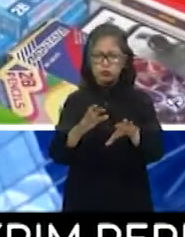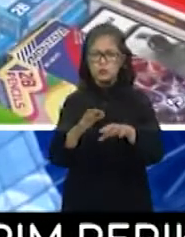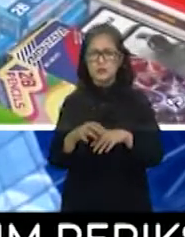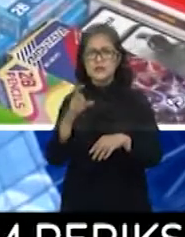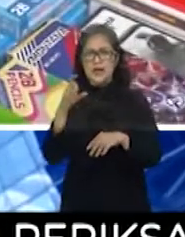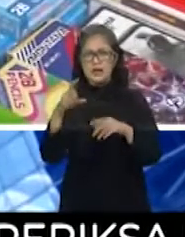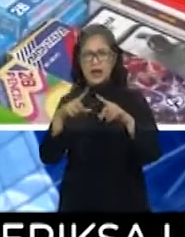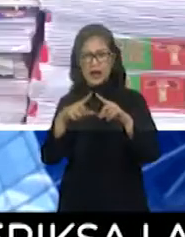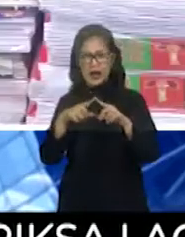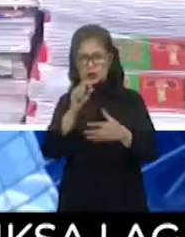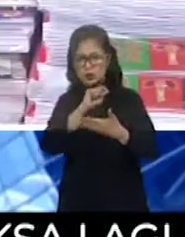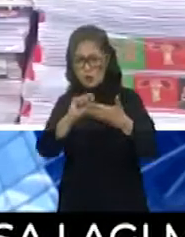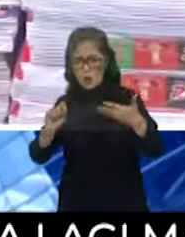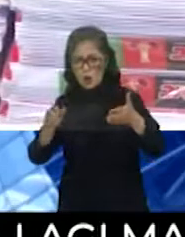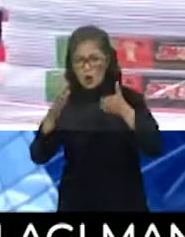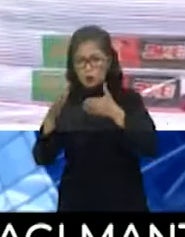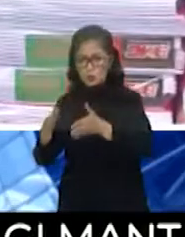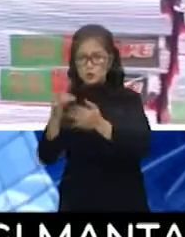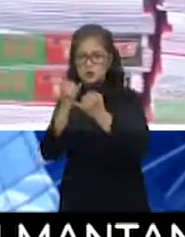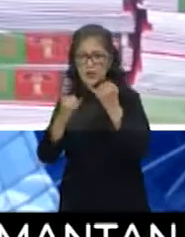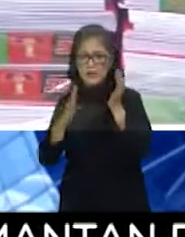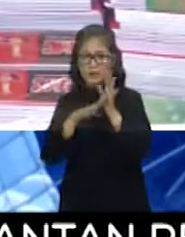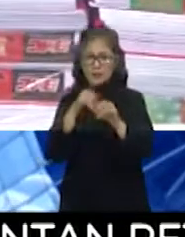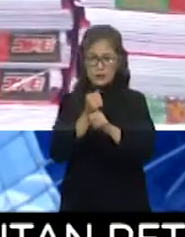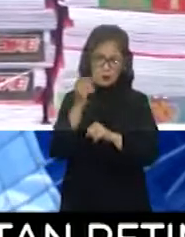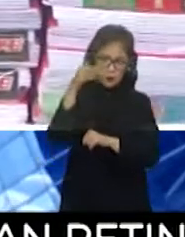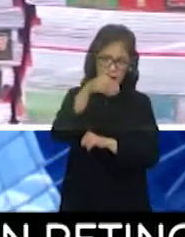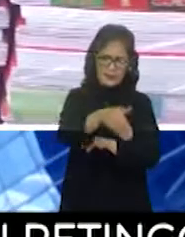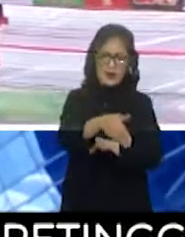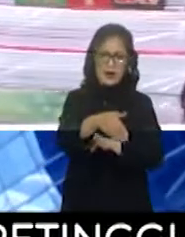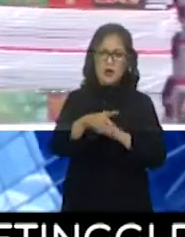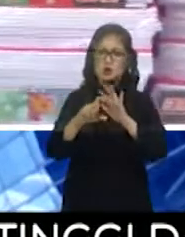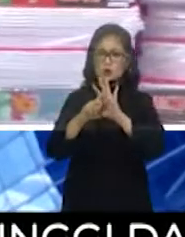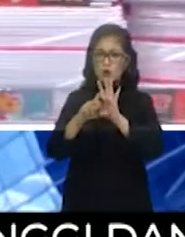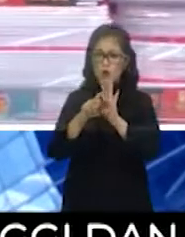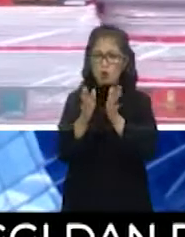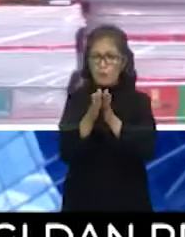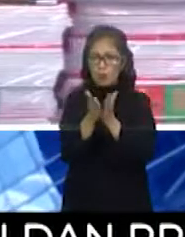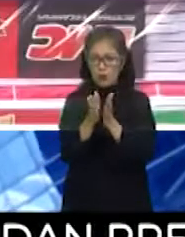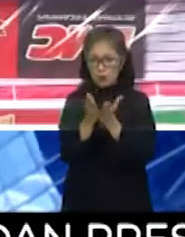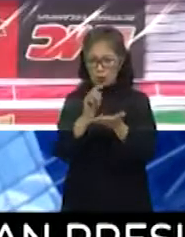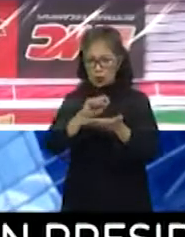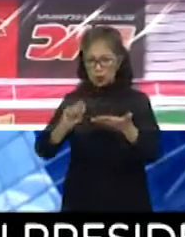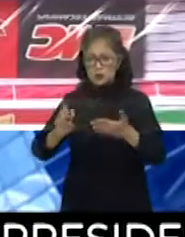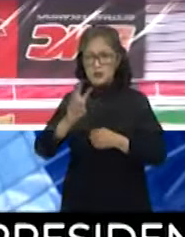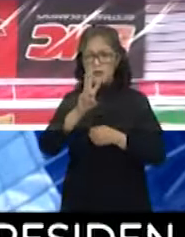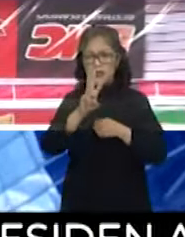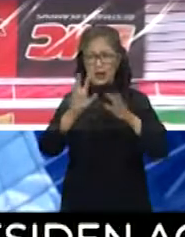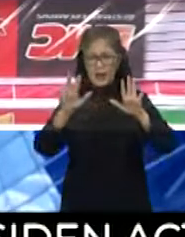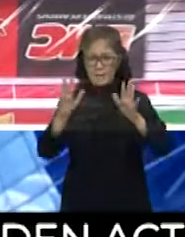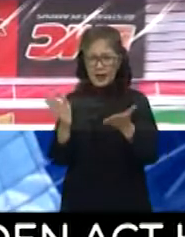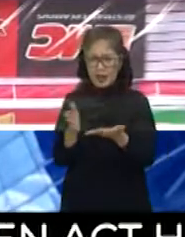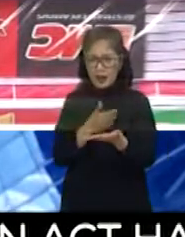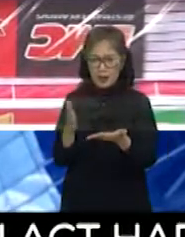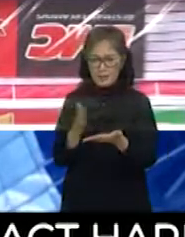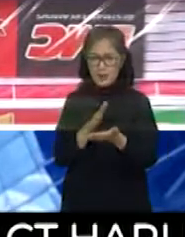sekolah di sini, terutama di akhir pekannya. Untuk harga, misalnya saja harga buku tulis 38 lembar isi 10 piece di sini